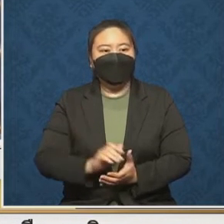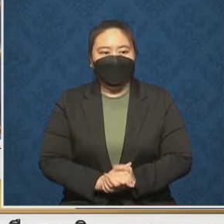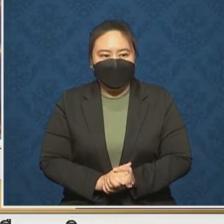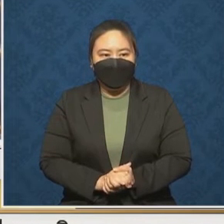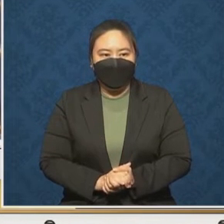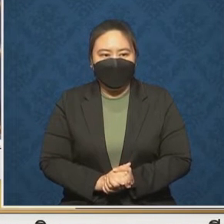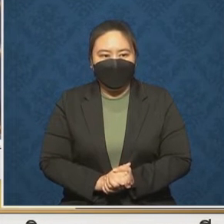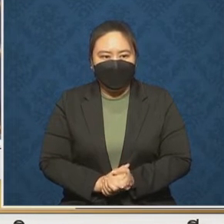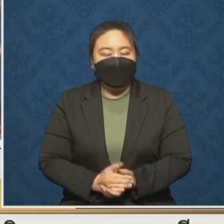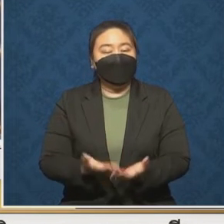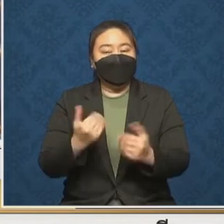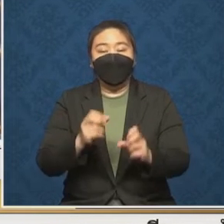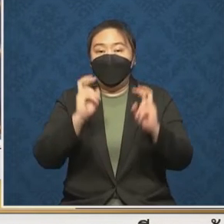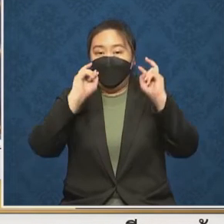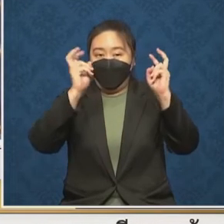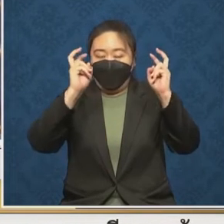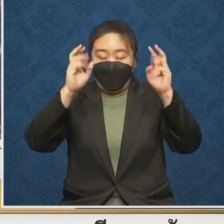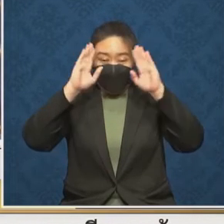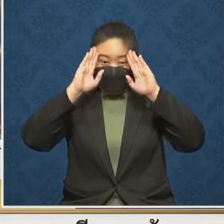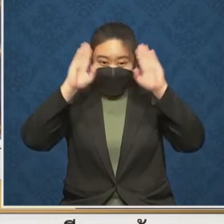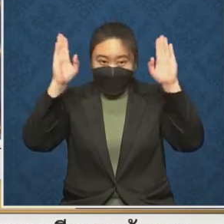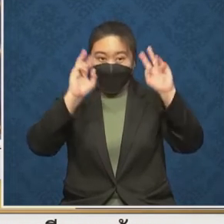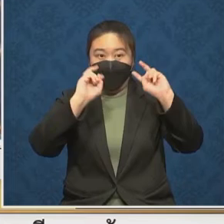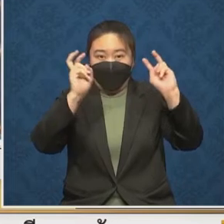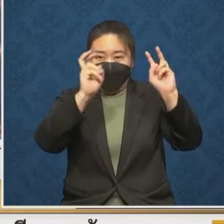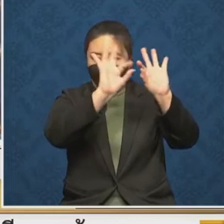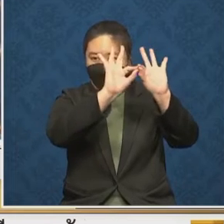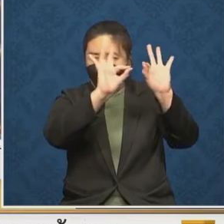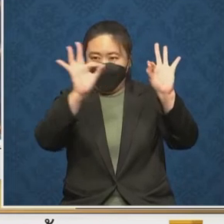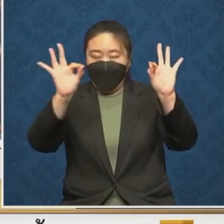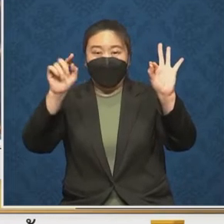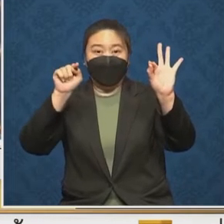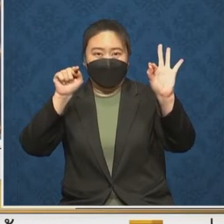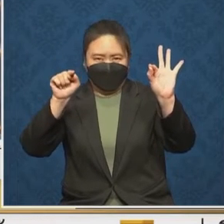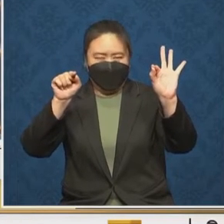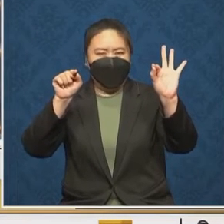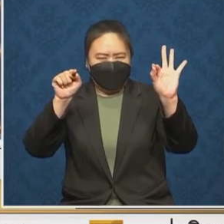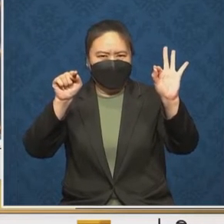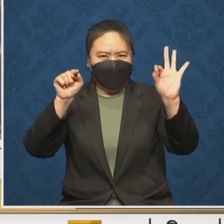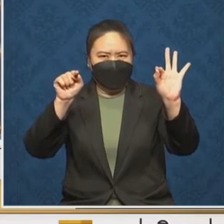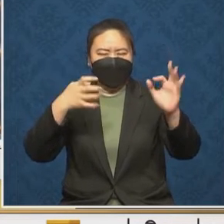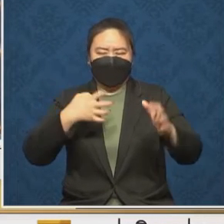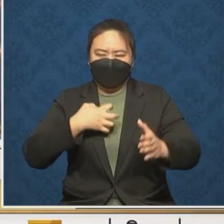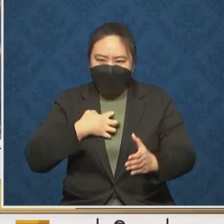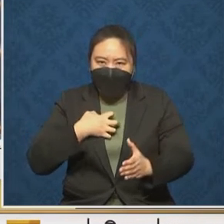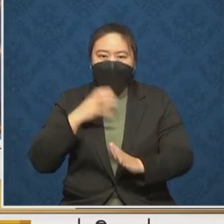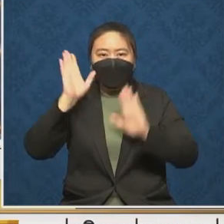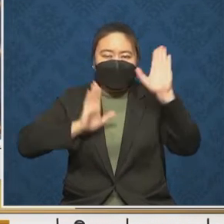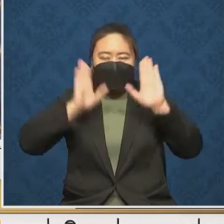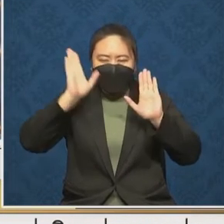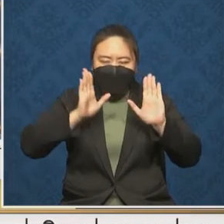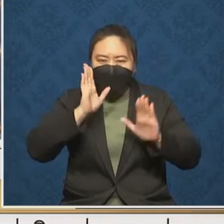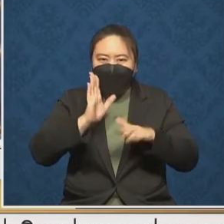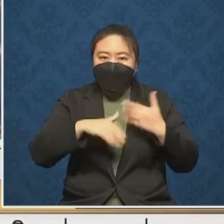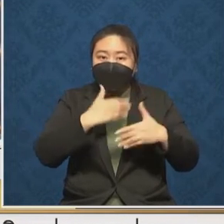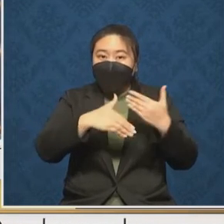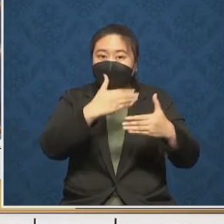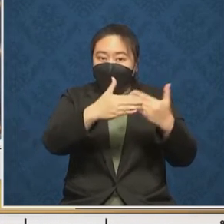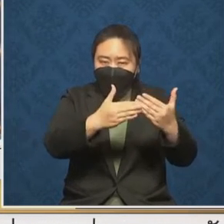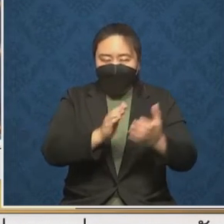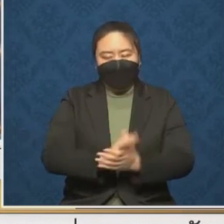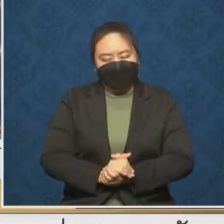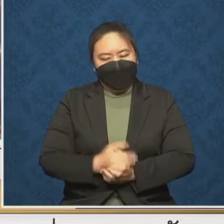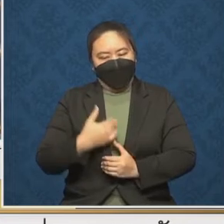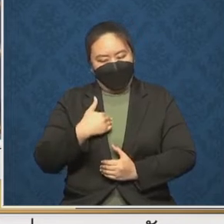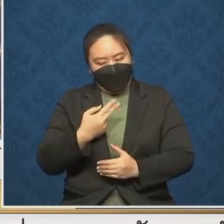วสัยททที่ตั้งท่านตั้งไว้จะไปพัฒนาประชาทิประไผมอ่านในรายง